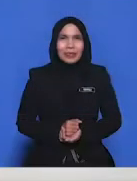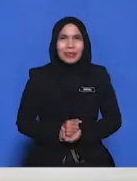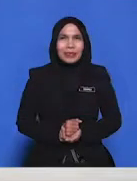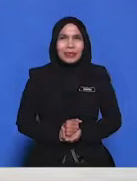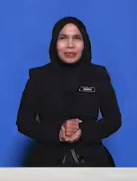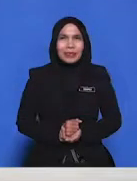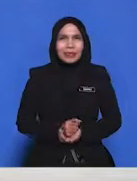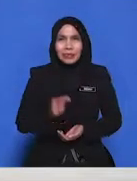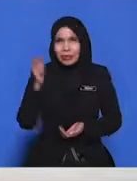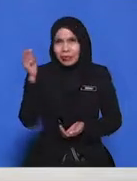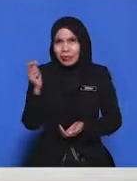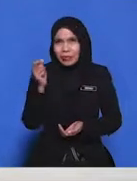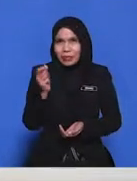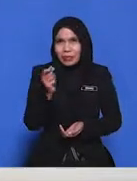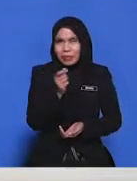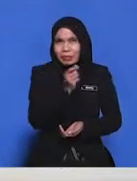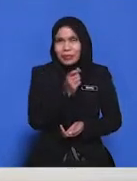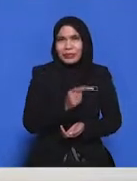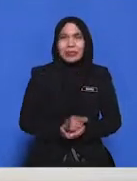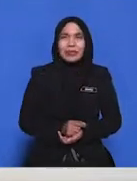A'udzu billahi minasy syaithanir rajim.